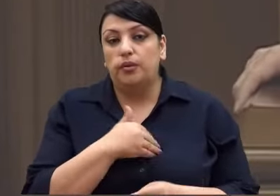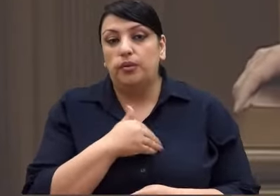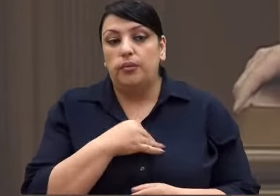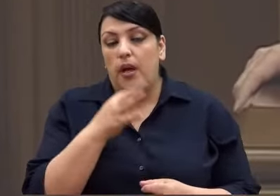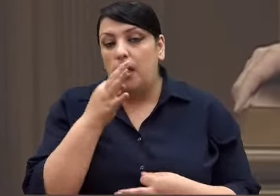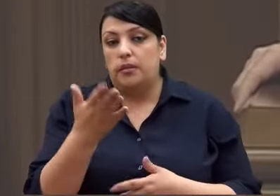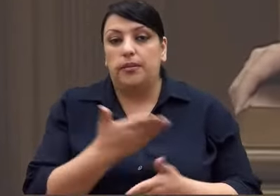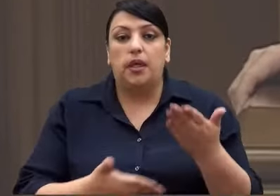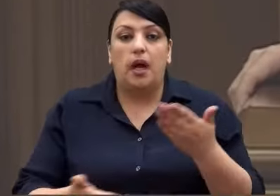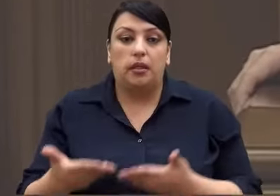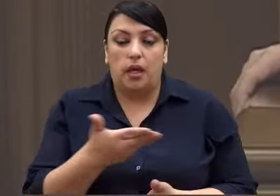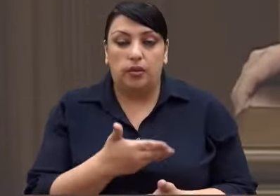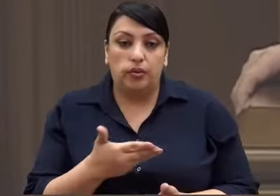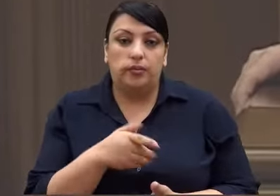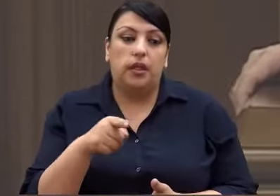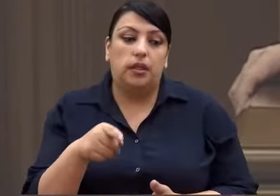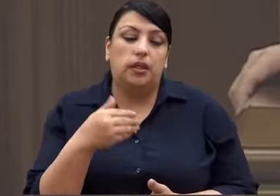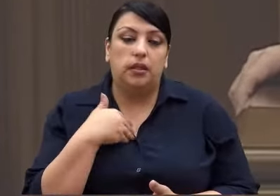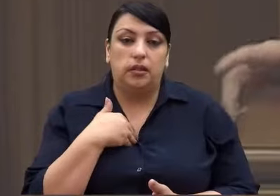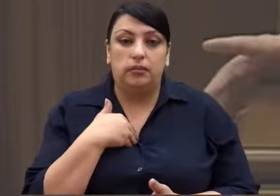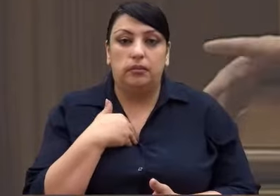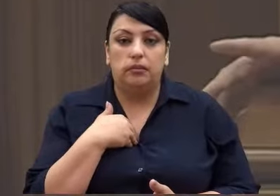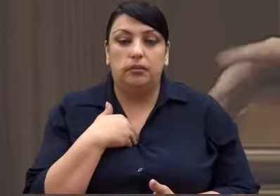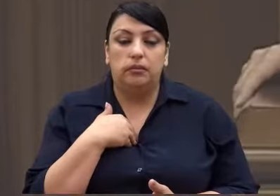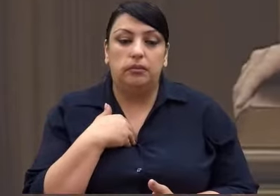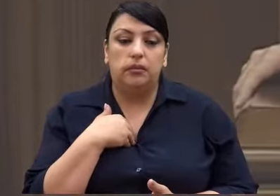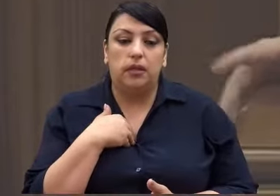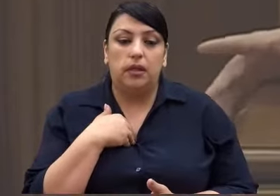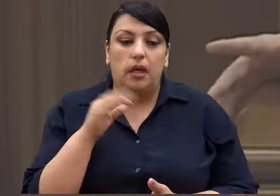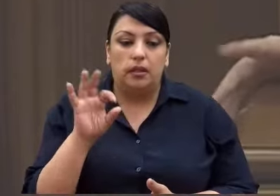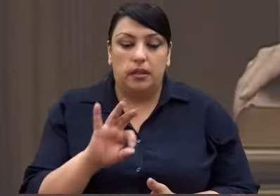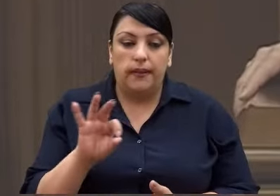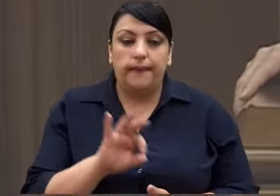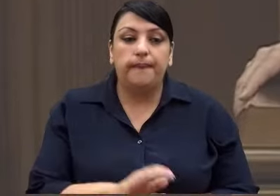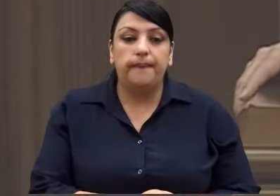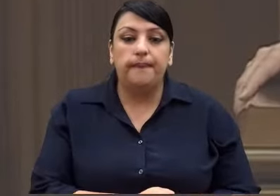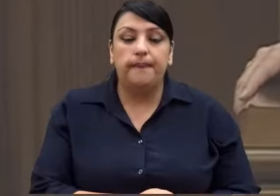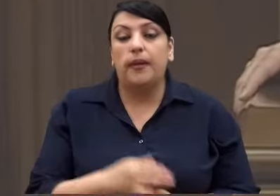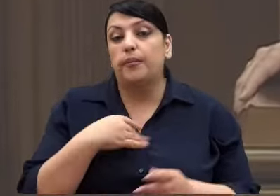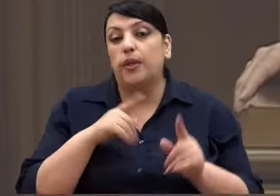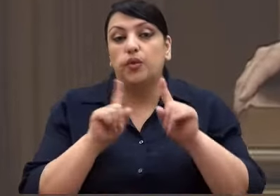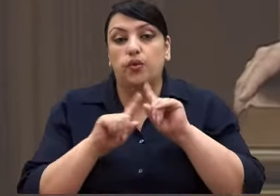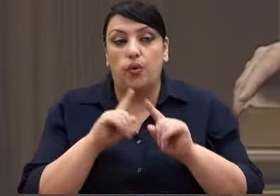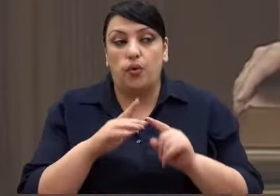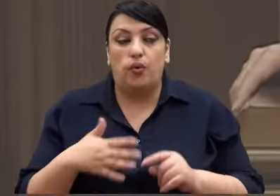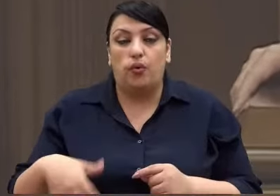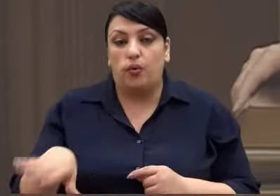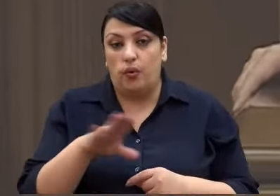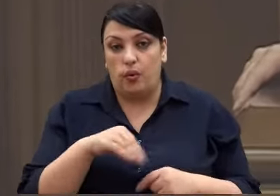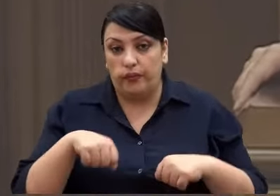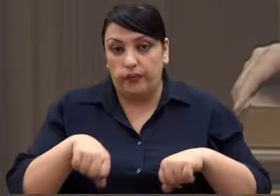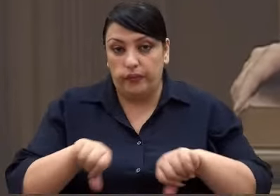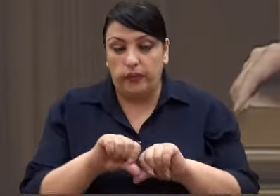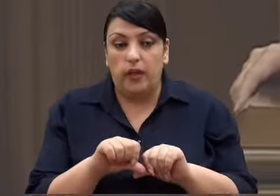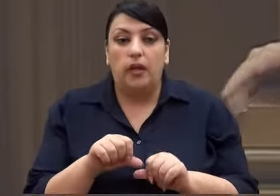քննարկումից իմ ակնկալիքների մասին։ Ես մեր հանձնաժողովը խորհրդարանական